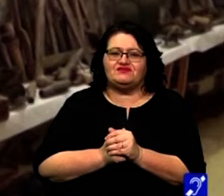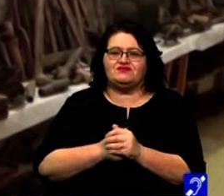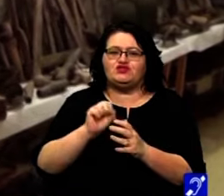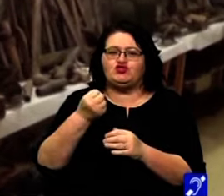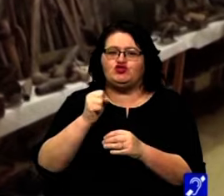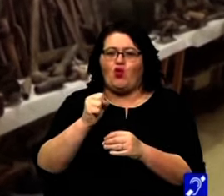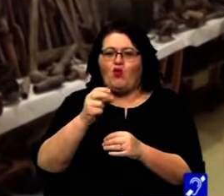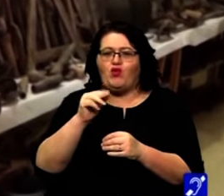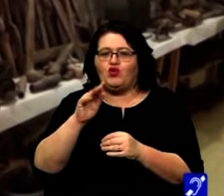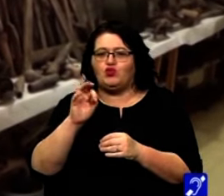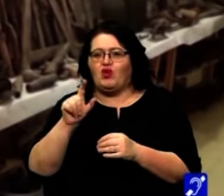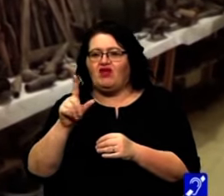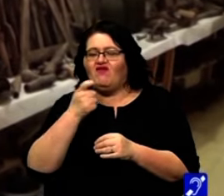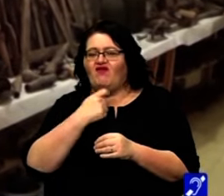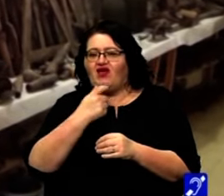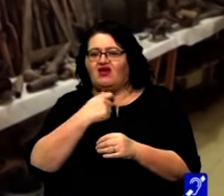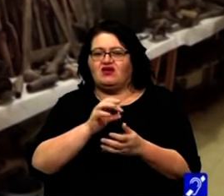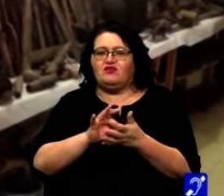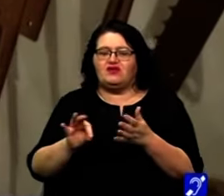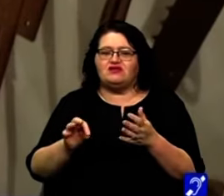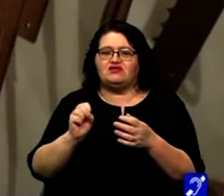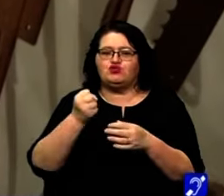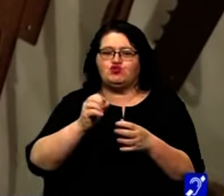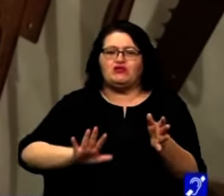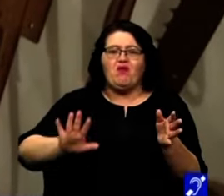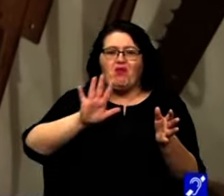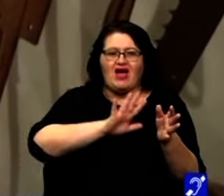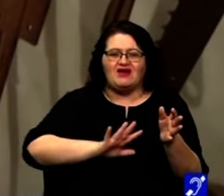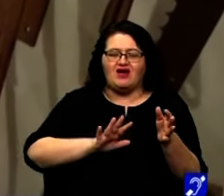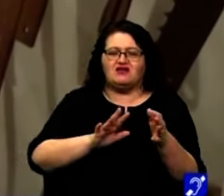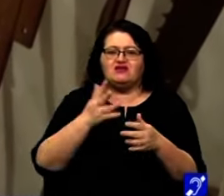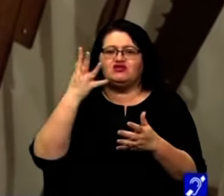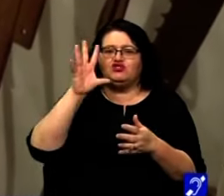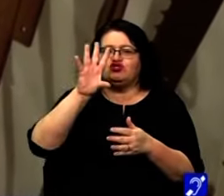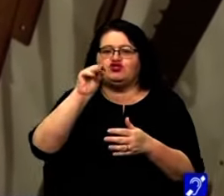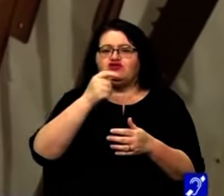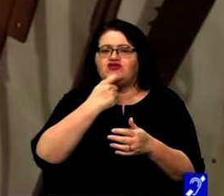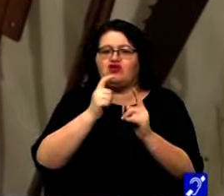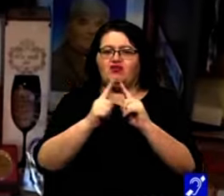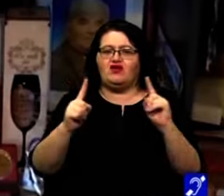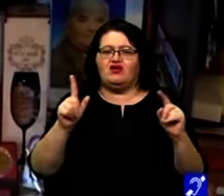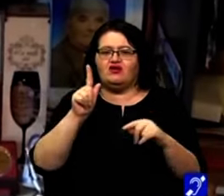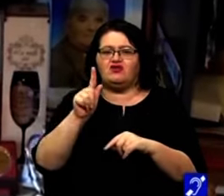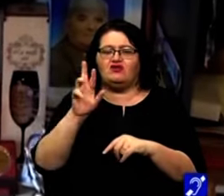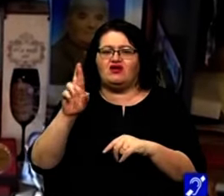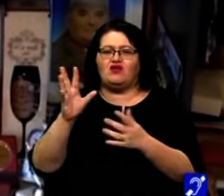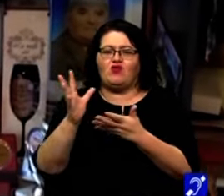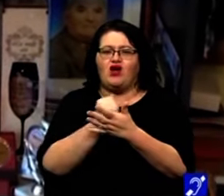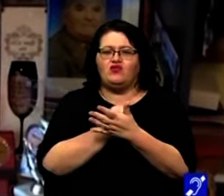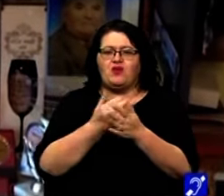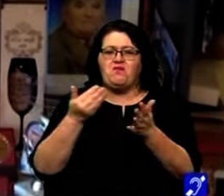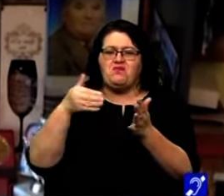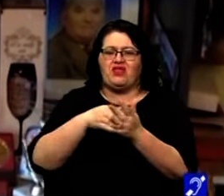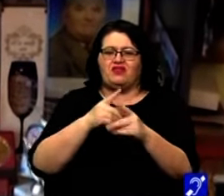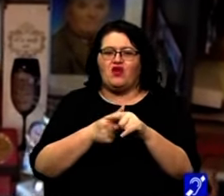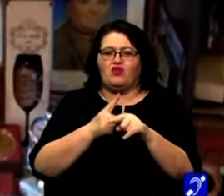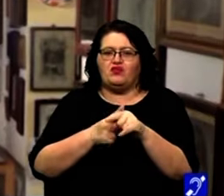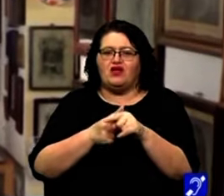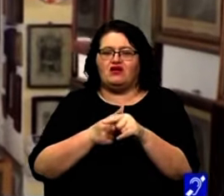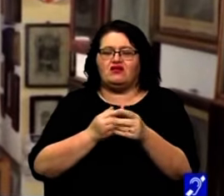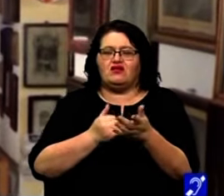Șopotul Vechi, un sat pierdut prin Valea Almăjului în sudul Banatului. Aici, timp de peste 50 de ani, profesorul Gheorghe Rancu a adunat mii de obiecte, de la